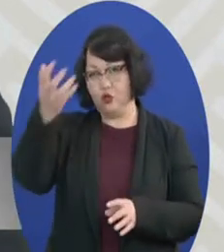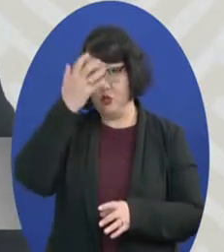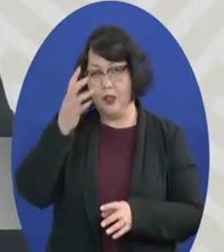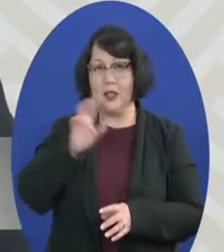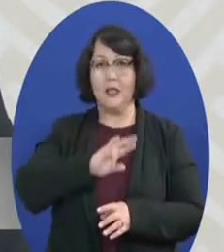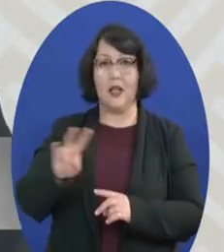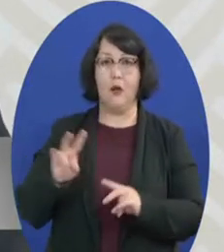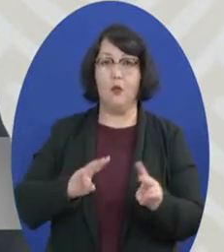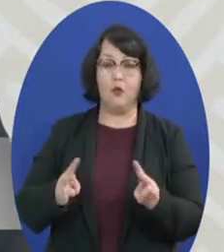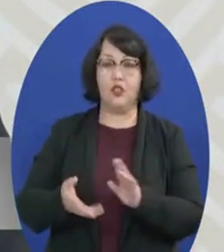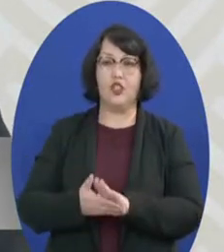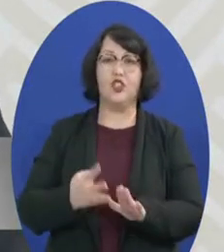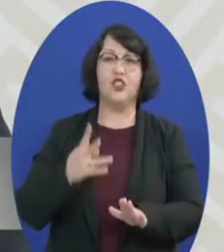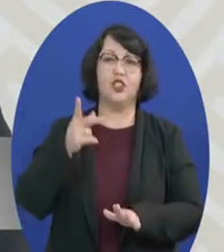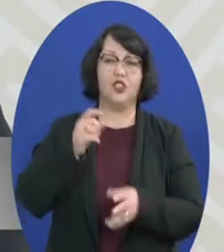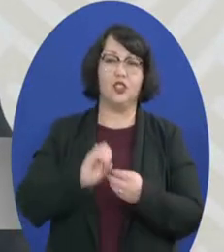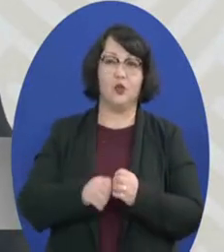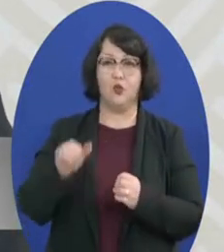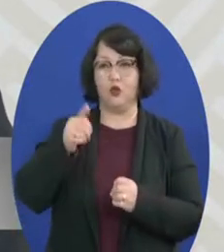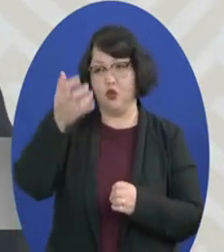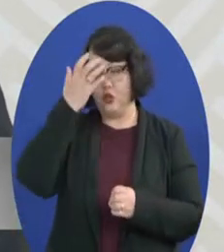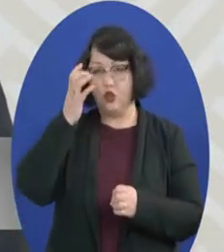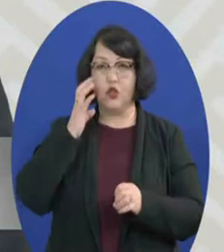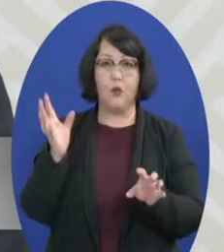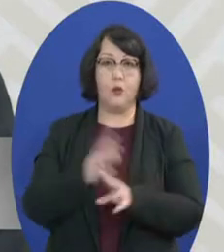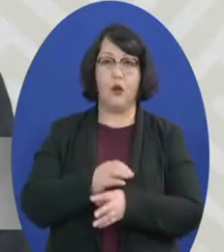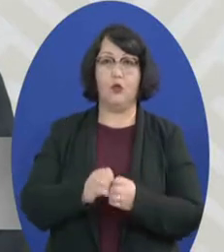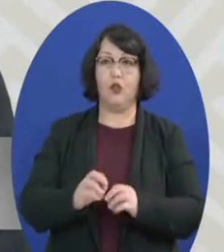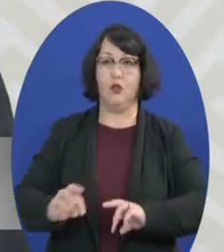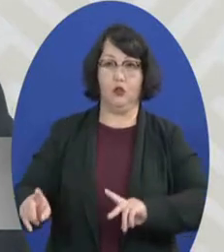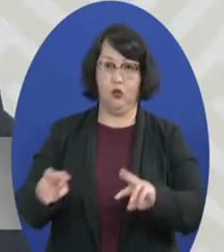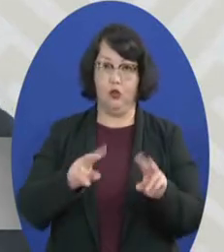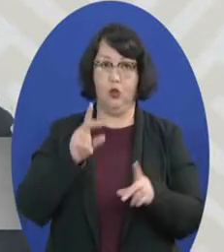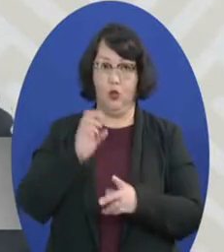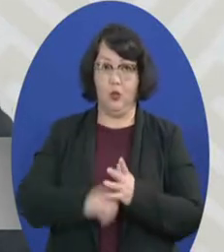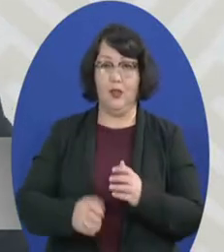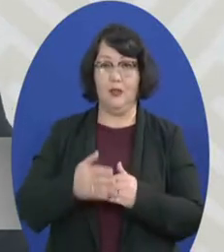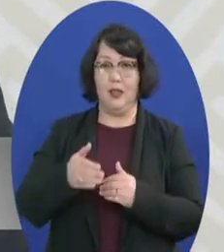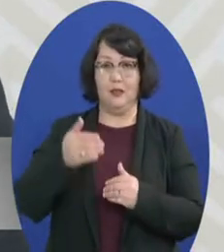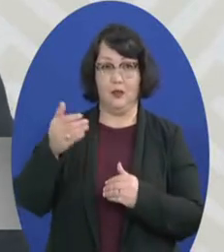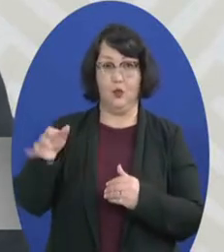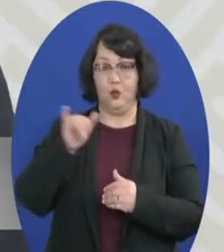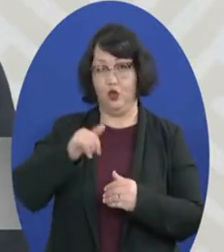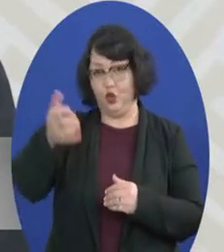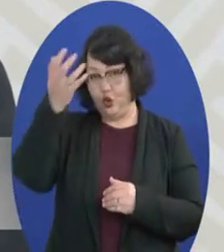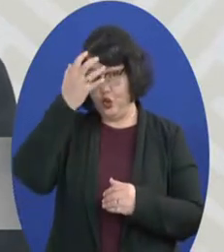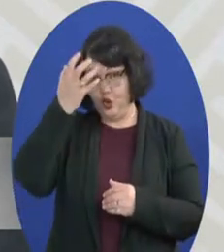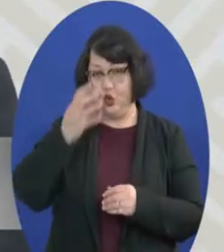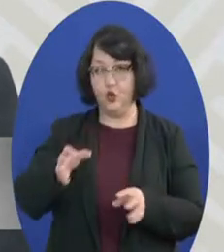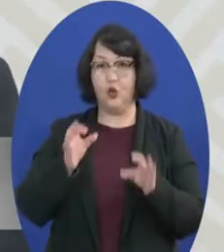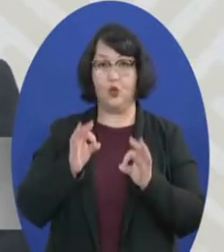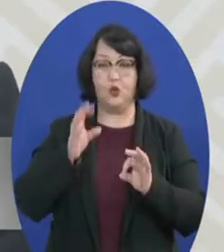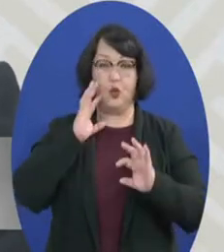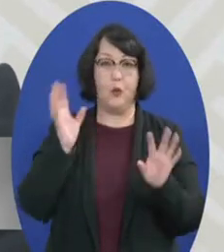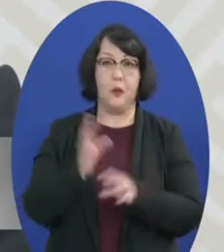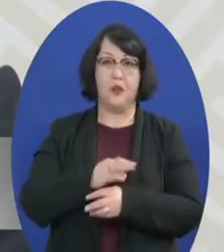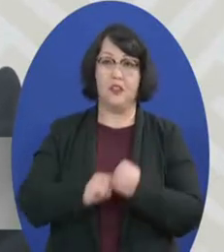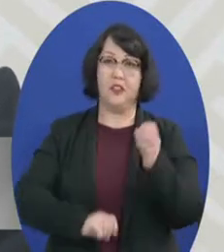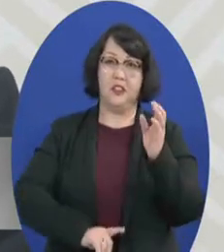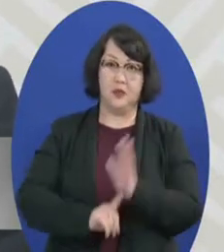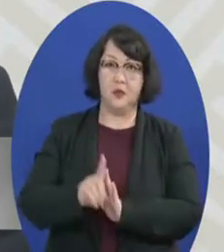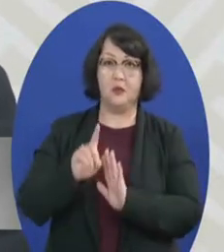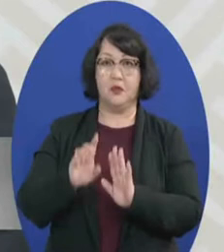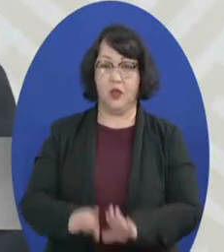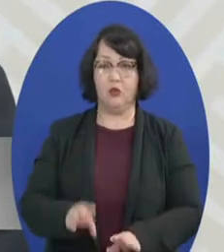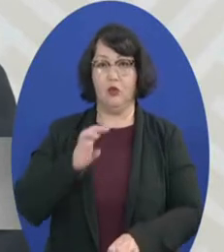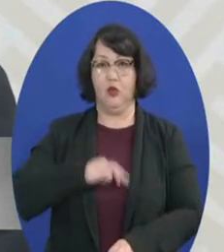одоо намуудын реформ шинчиллийг хийх, улс төрийнхөө тогтолцоонд өөрчлөлт оруулах, цаашлаад одоо улс төрийн энэ зөв реформыг эхлүүлэх